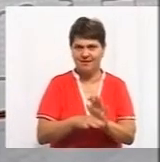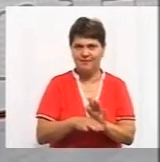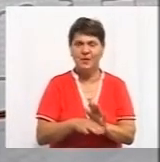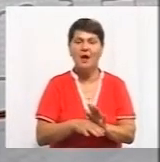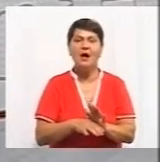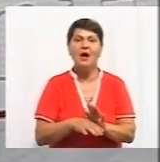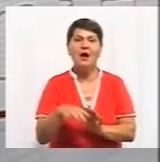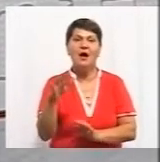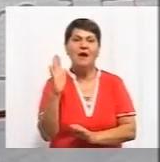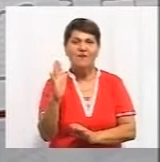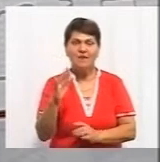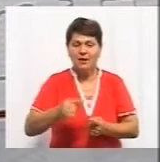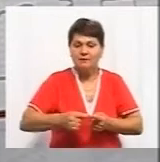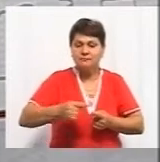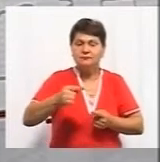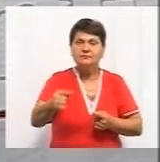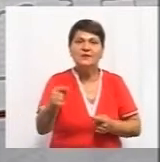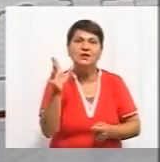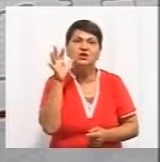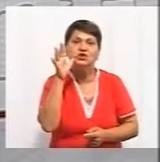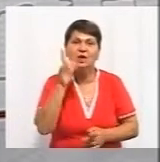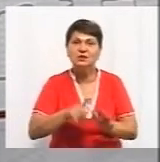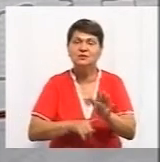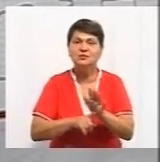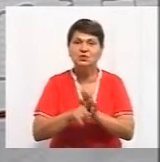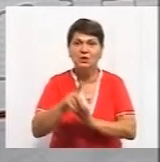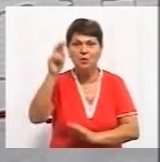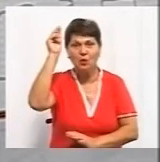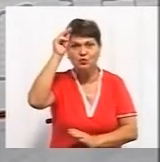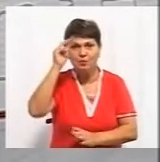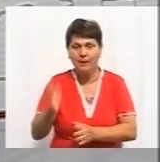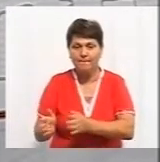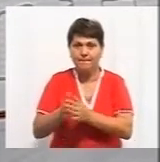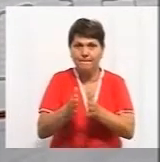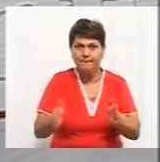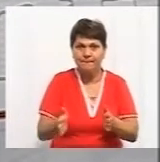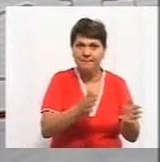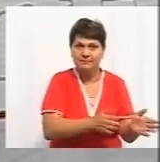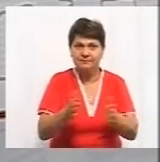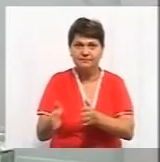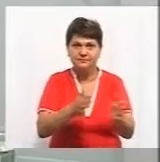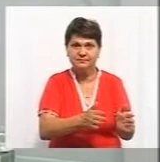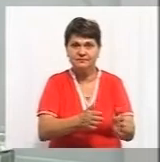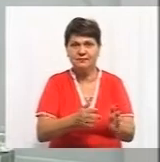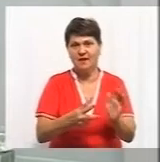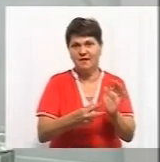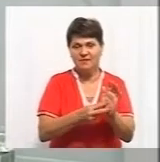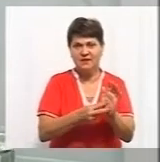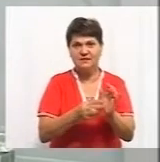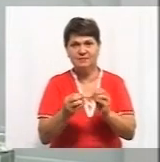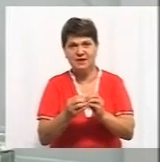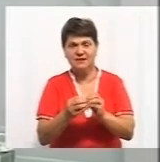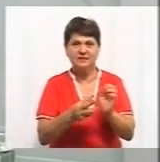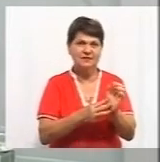розмежування, відтермінування часу початку учоби в школах. Там буквально там 8,